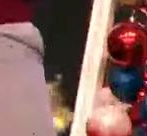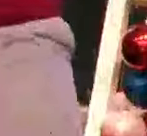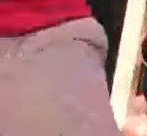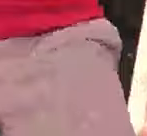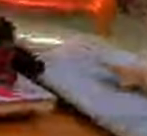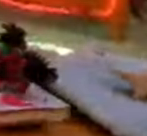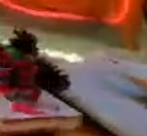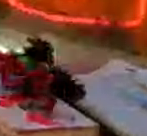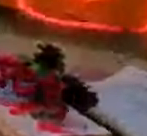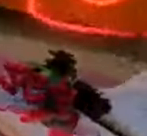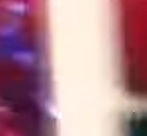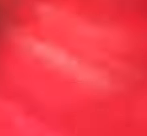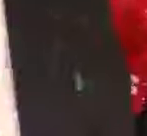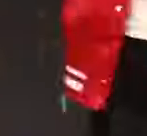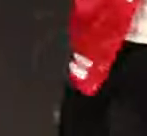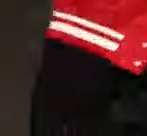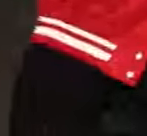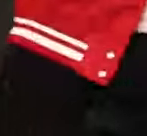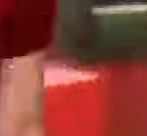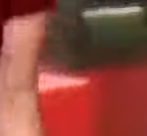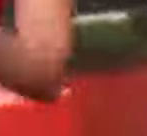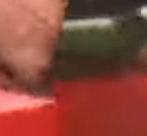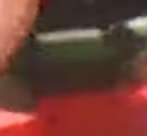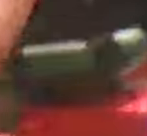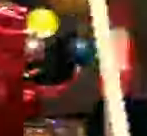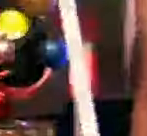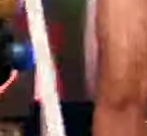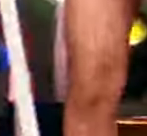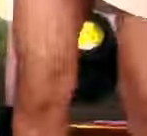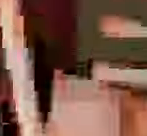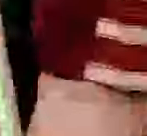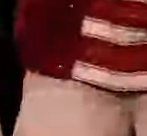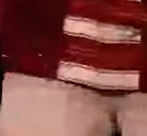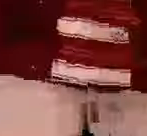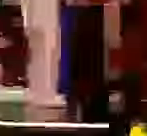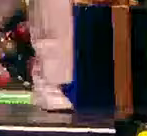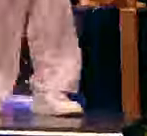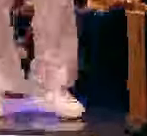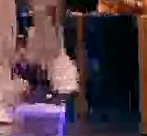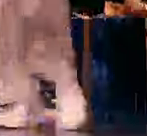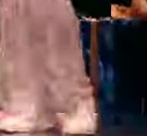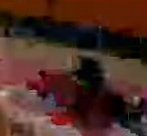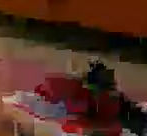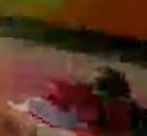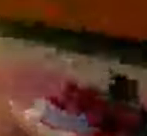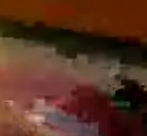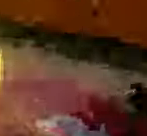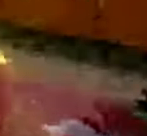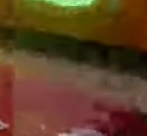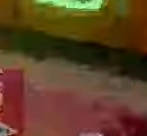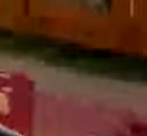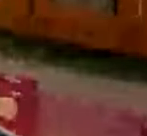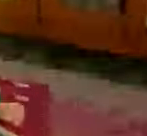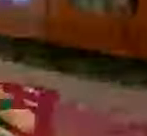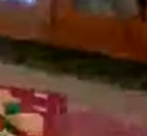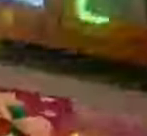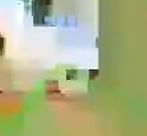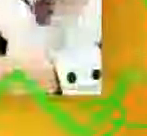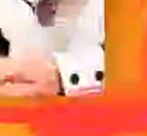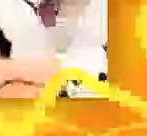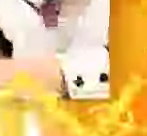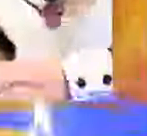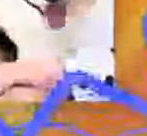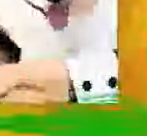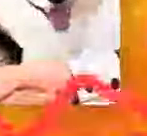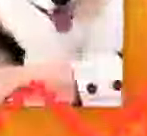Christmas fever. Hihirit na na whenever I see, bibirit na na all I want for Christmas. It's the longest and it's the best.